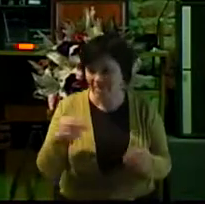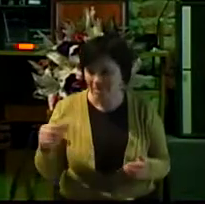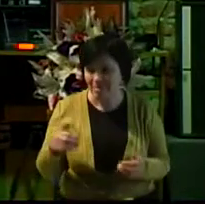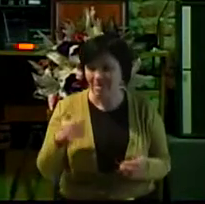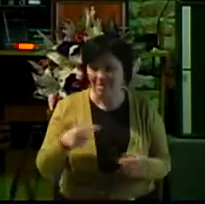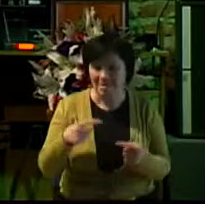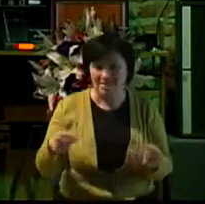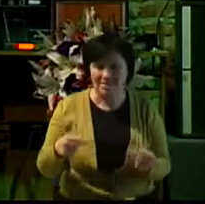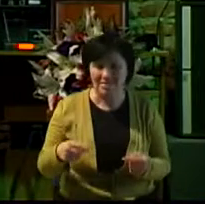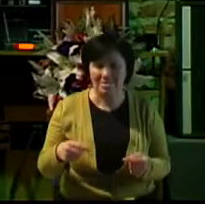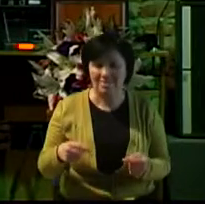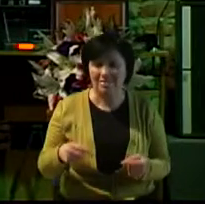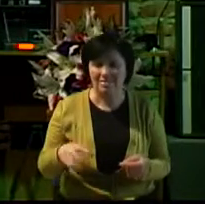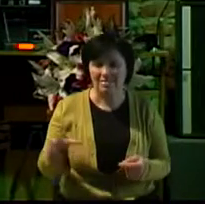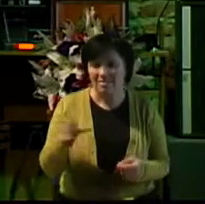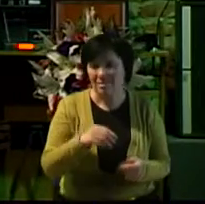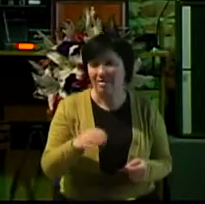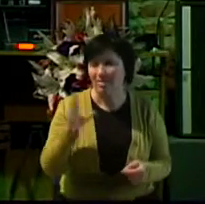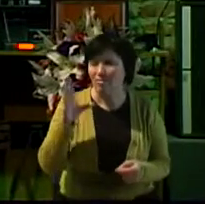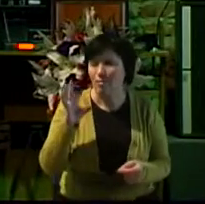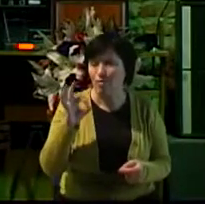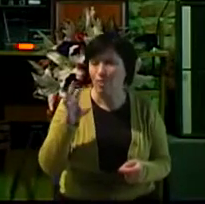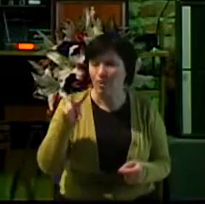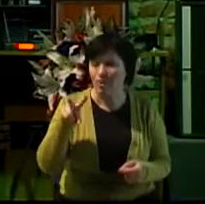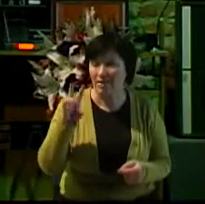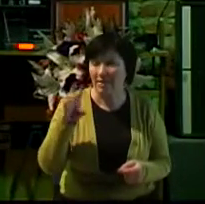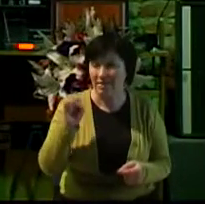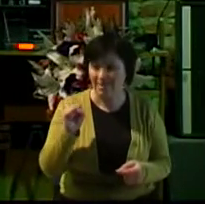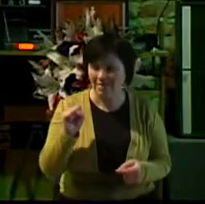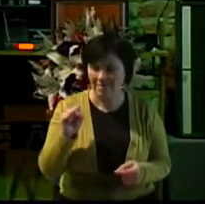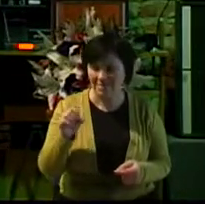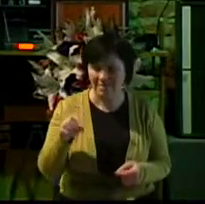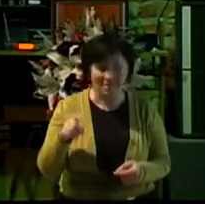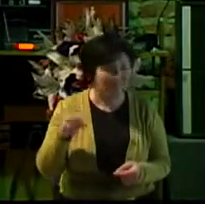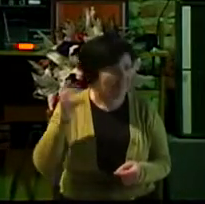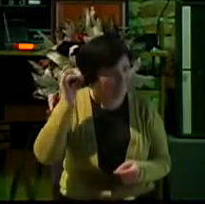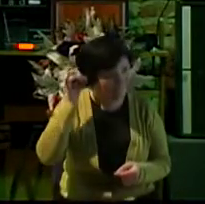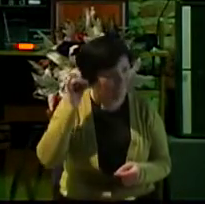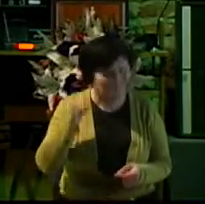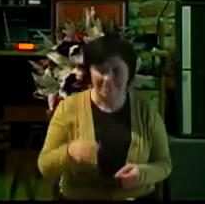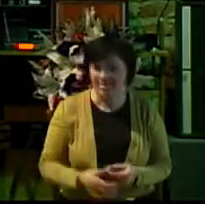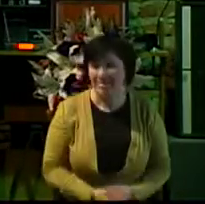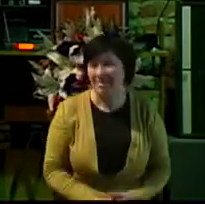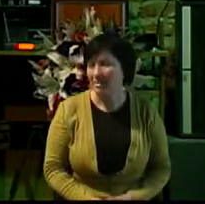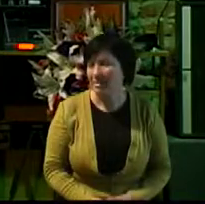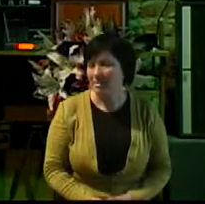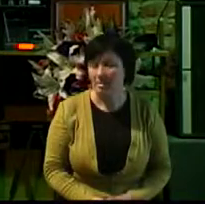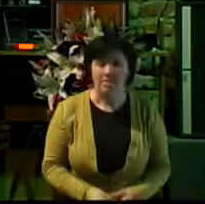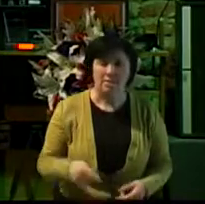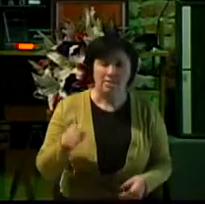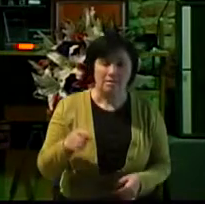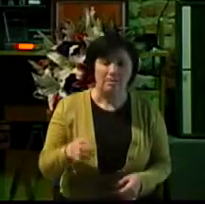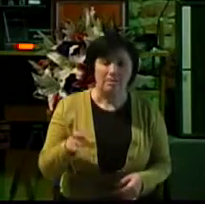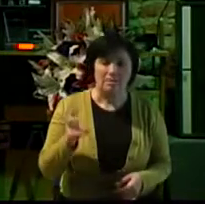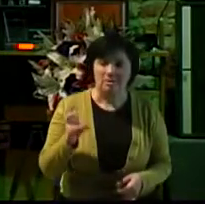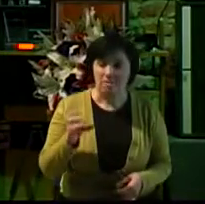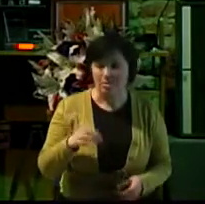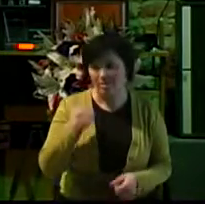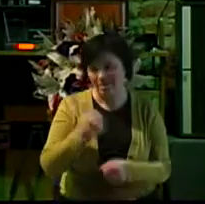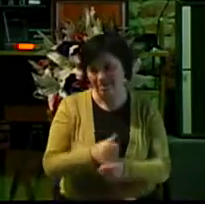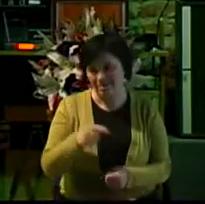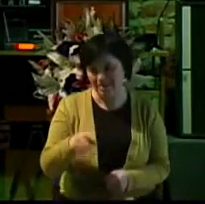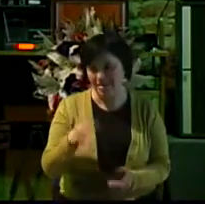чтобы произошло, то нам нужно согласиться с Богом и сказать, наверное, в конечном итоге перспективе вечности и того,